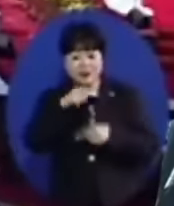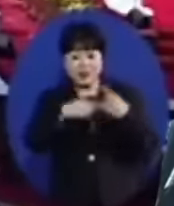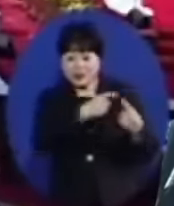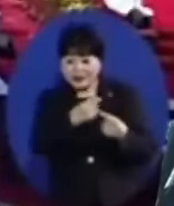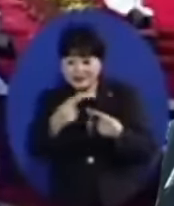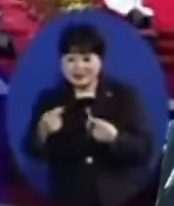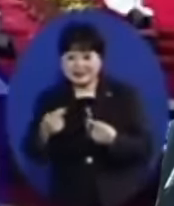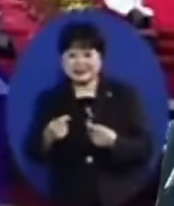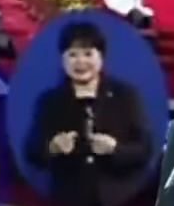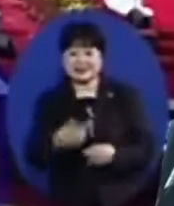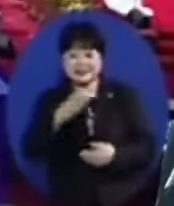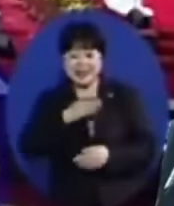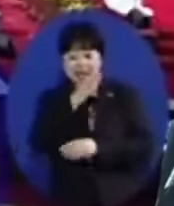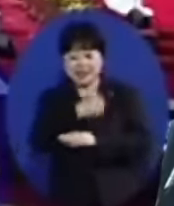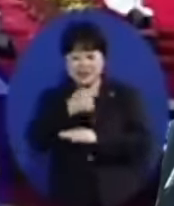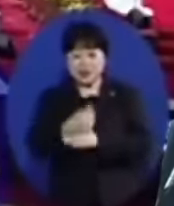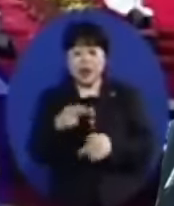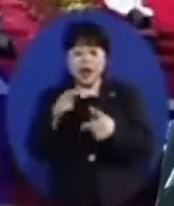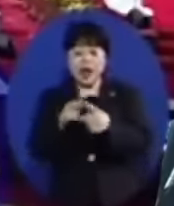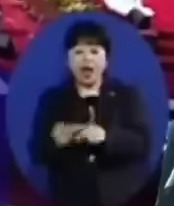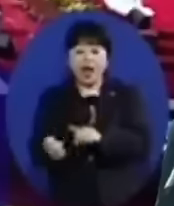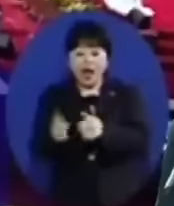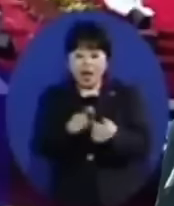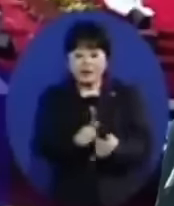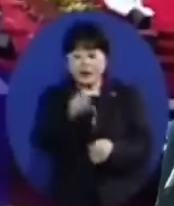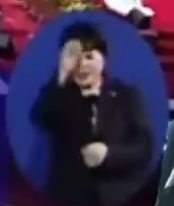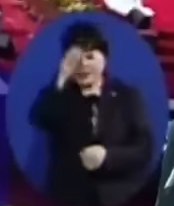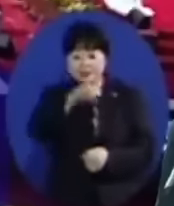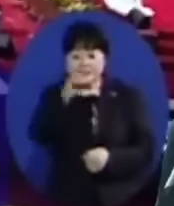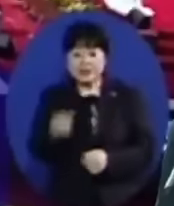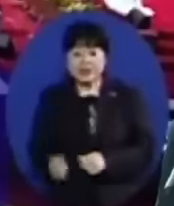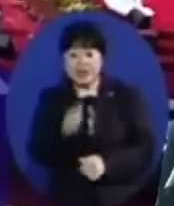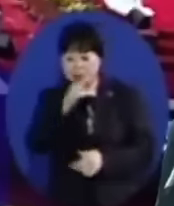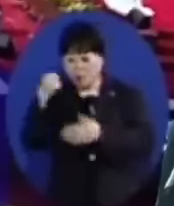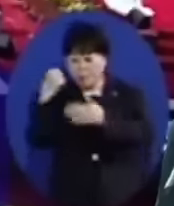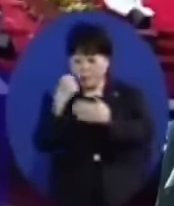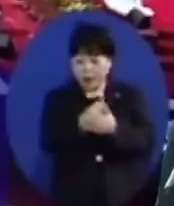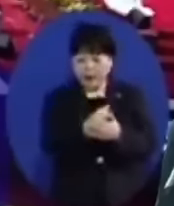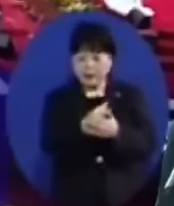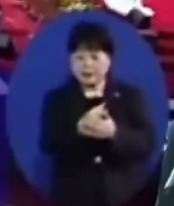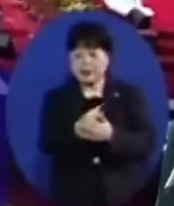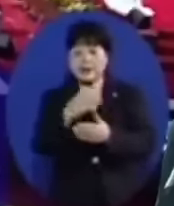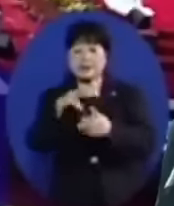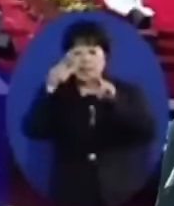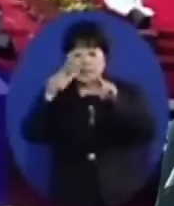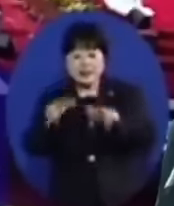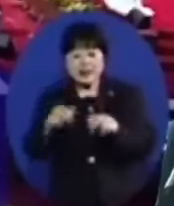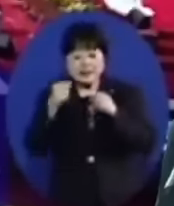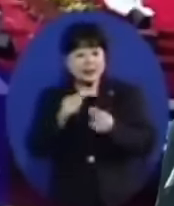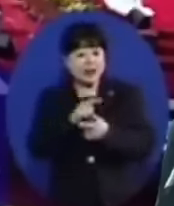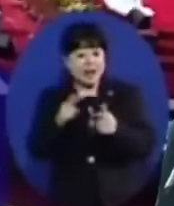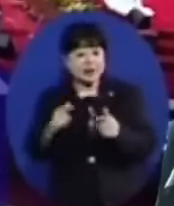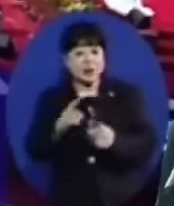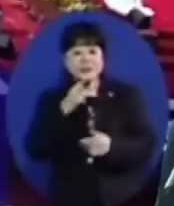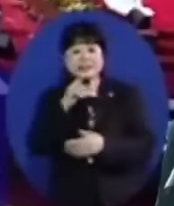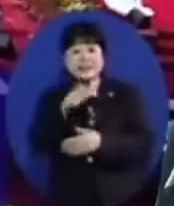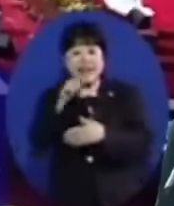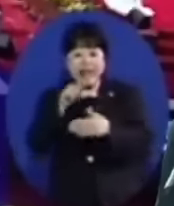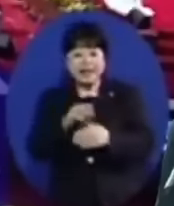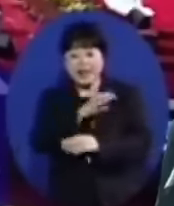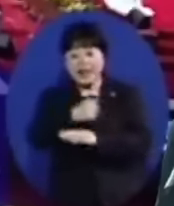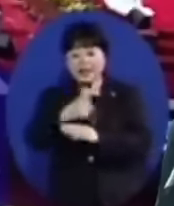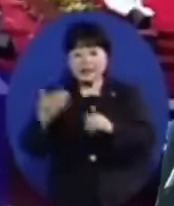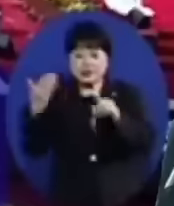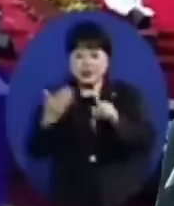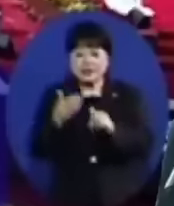읽어보십시다. 내가 그리스도와 함께 십자가에 못 박혔나니 그런즉 이제는 내가 사는 것이 아니요 오직 내